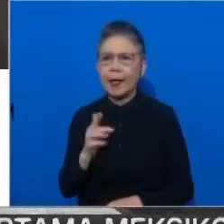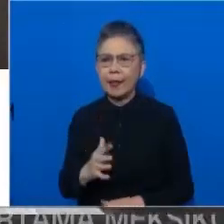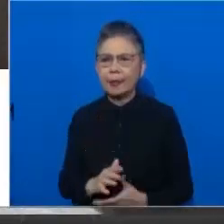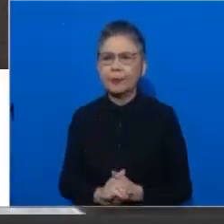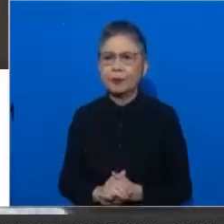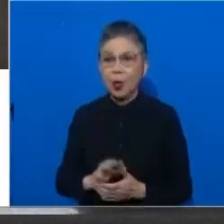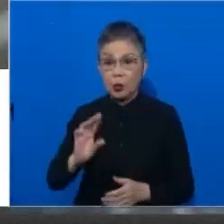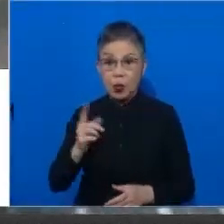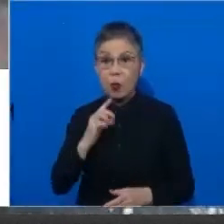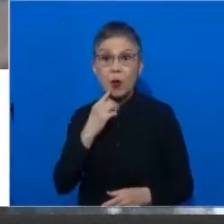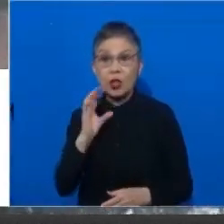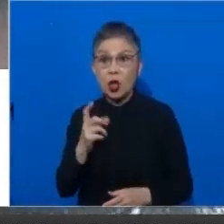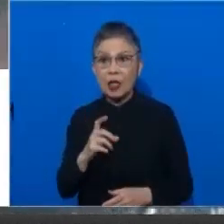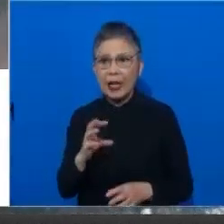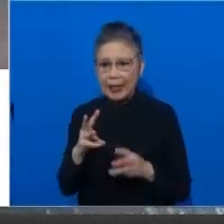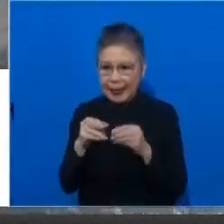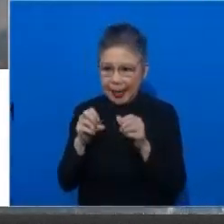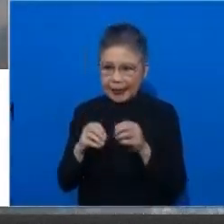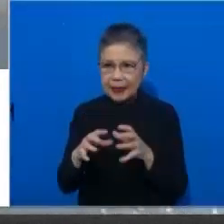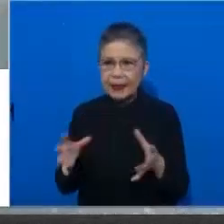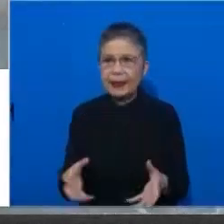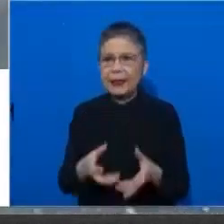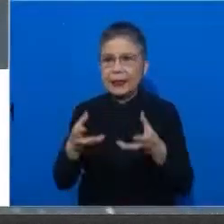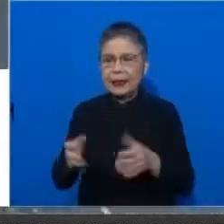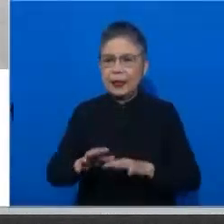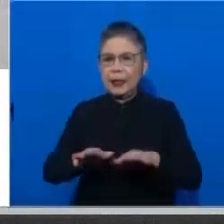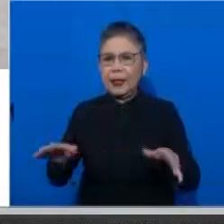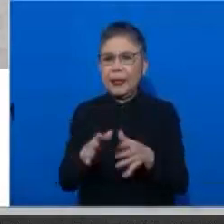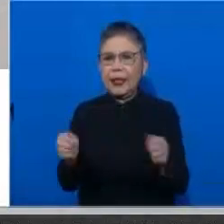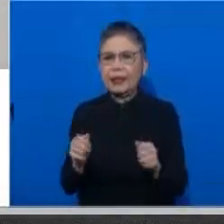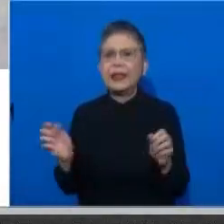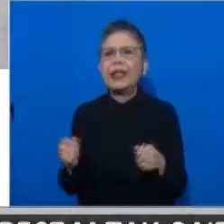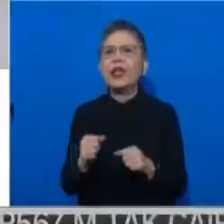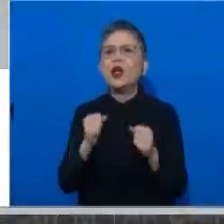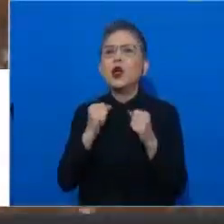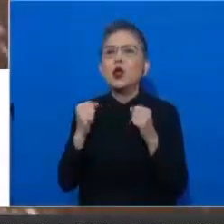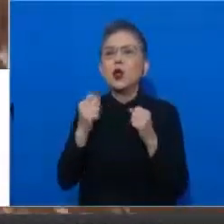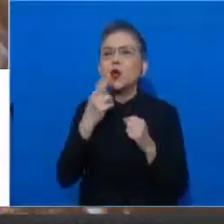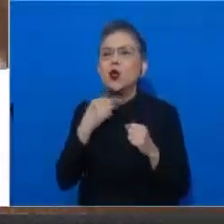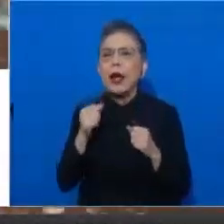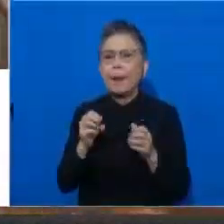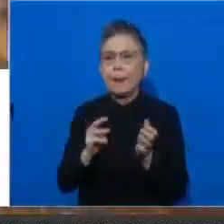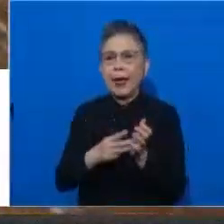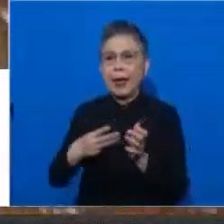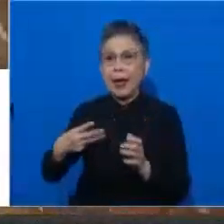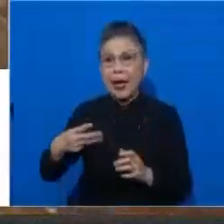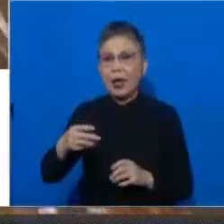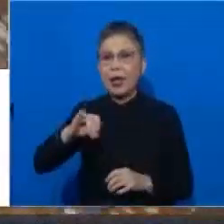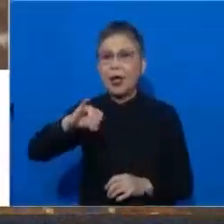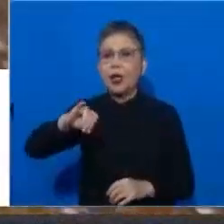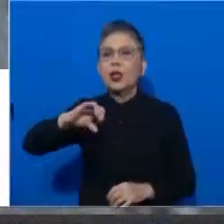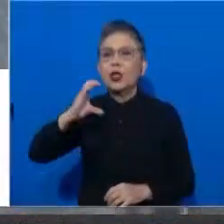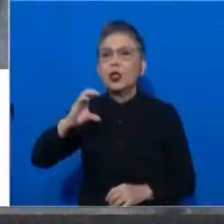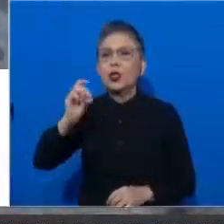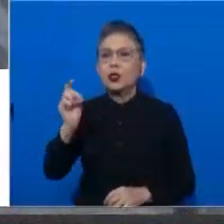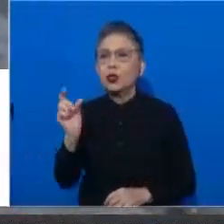Setelah berubah menjadi warna coklat dan kental, lalu diangkat untuk didinginkan hingga menjadi gula merah curah. Kita kan wilayah tebu,